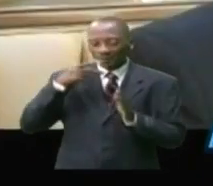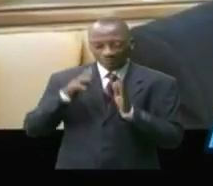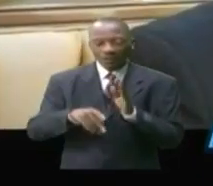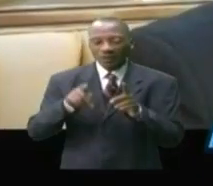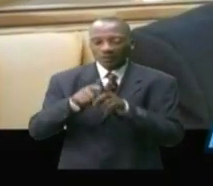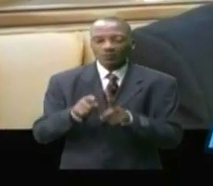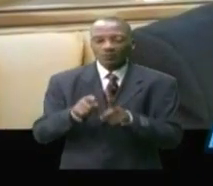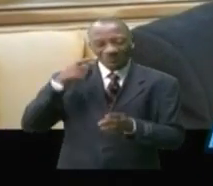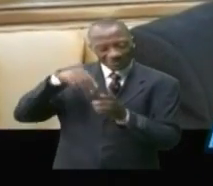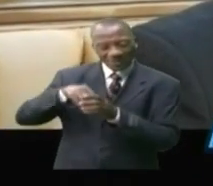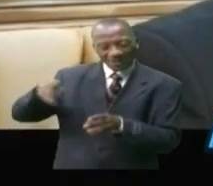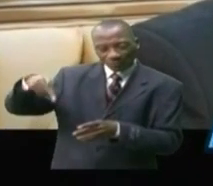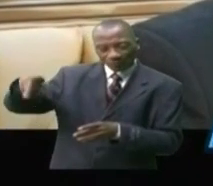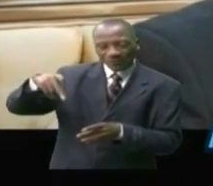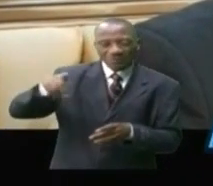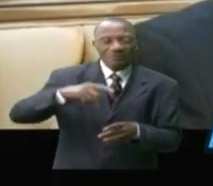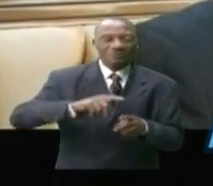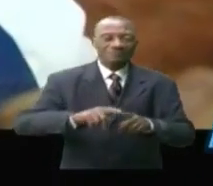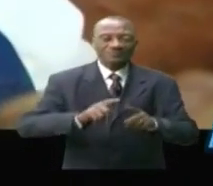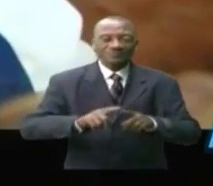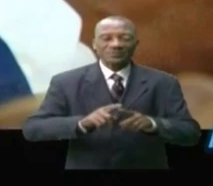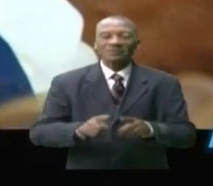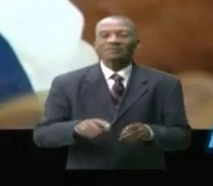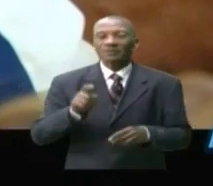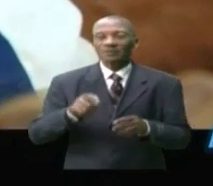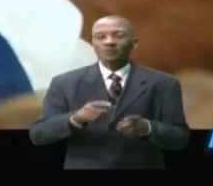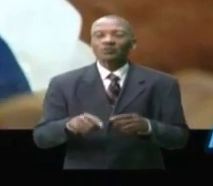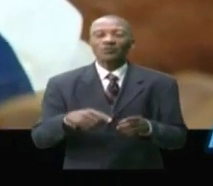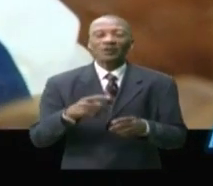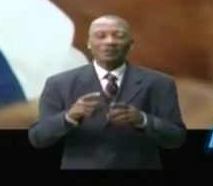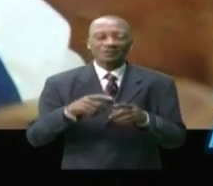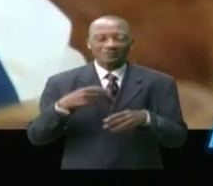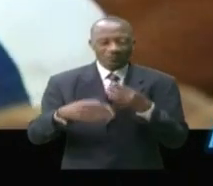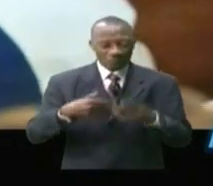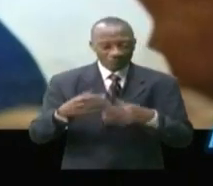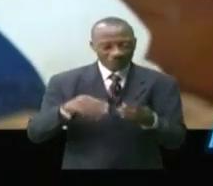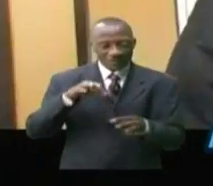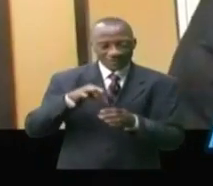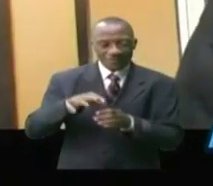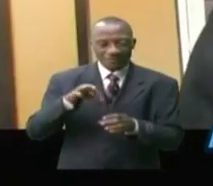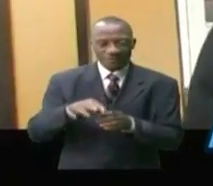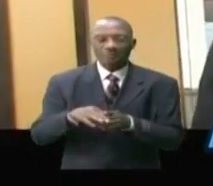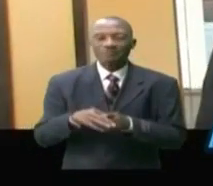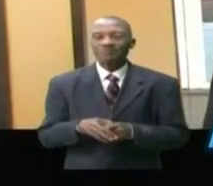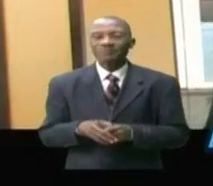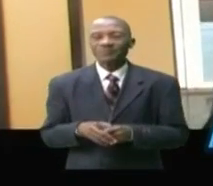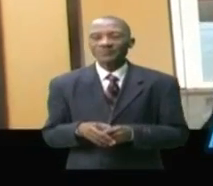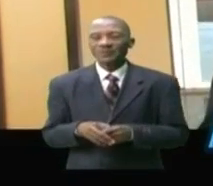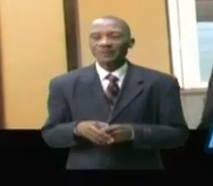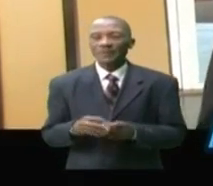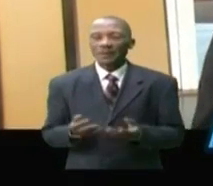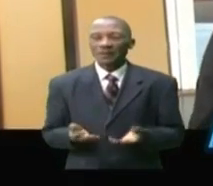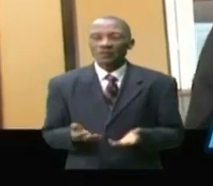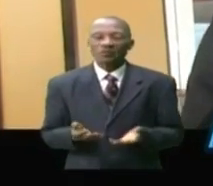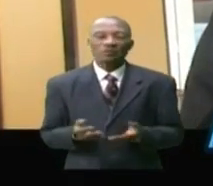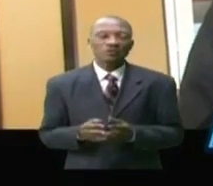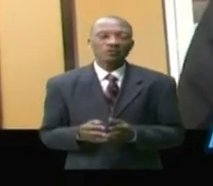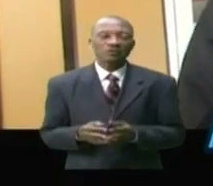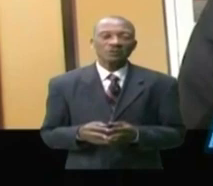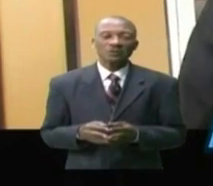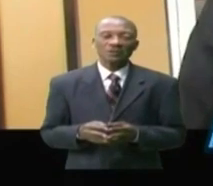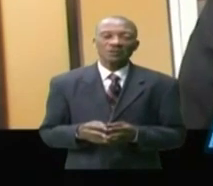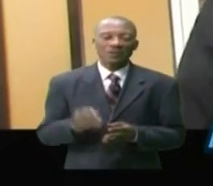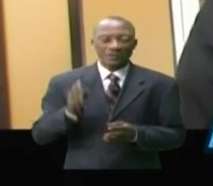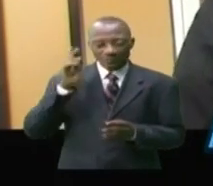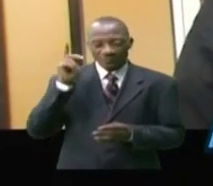sujets importants. Nous l'avons fait de manière à ce que des orientations précises nous soient données pour maintenir les caps, en tout